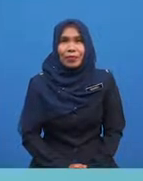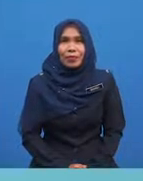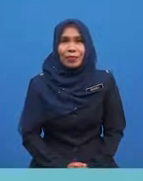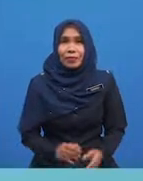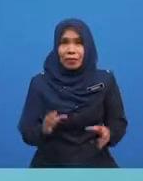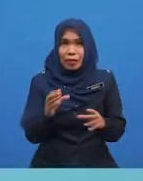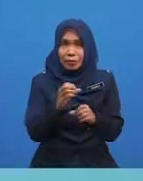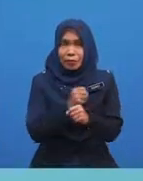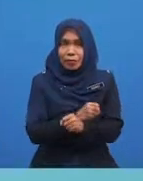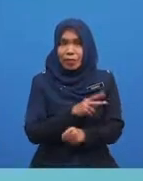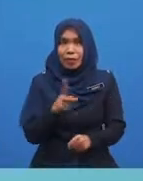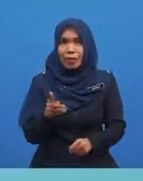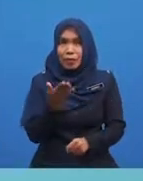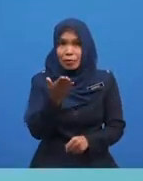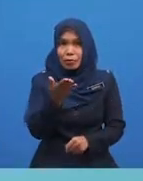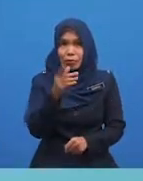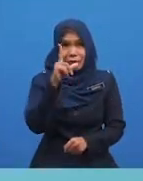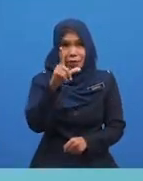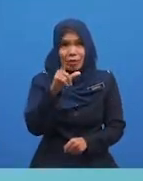Dapatkah kamu lihat persamaannya?